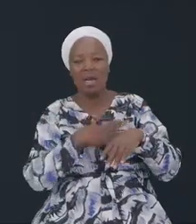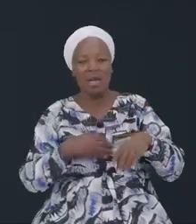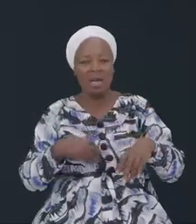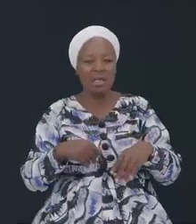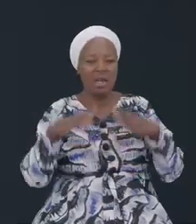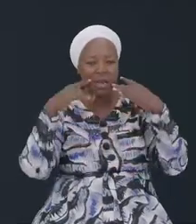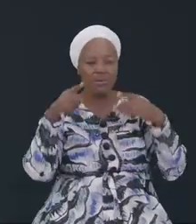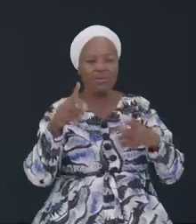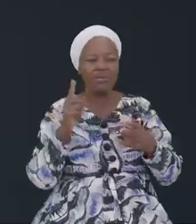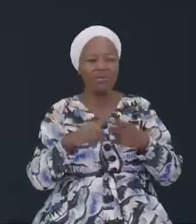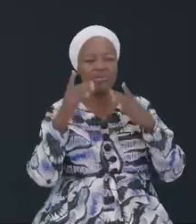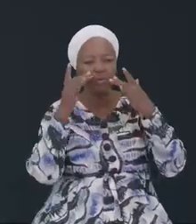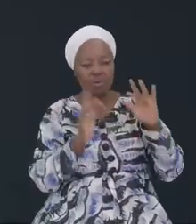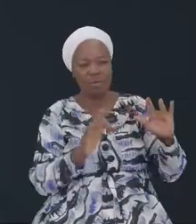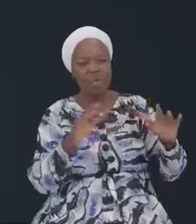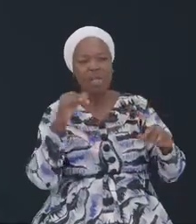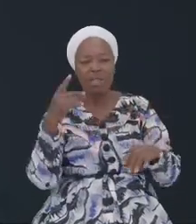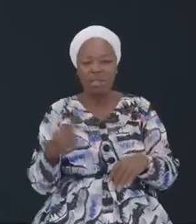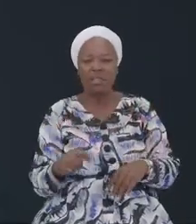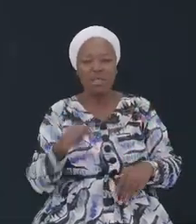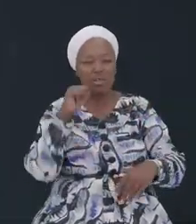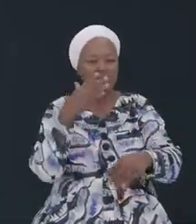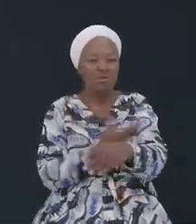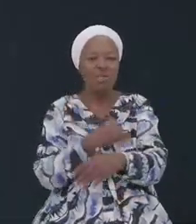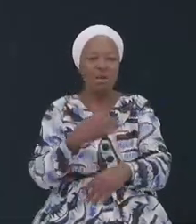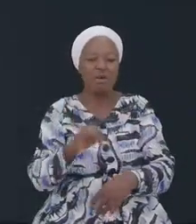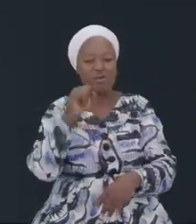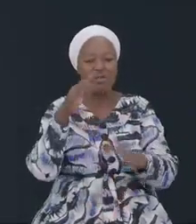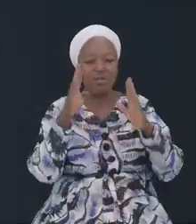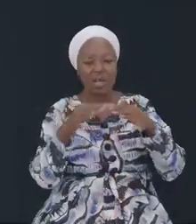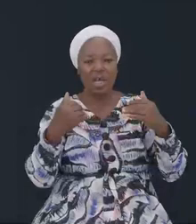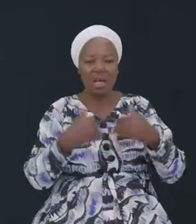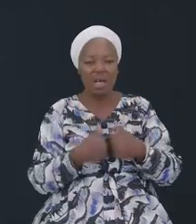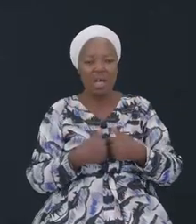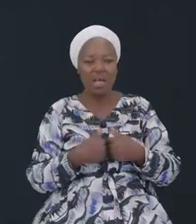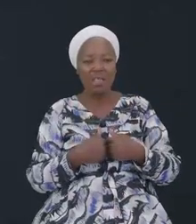Sion, elle hoche la tête après toi. La fille de Jérusalem.